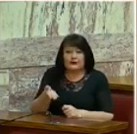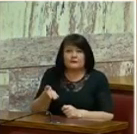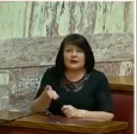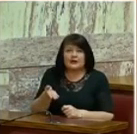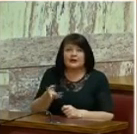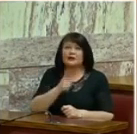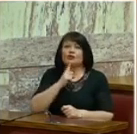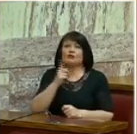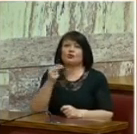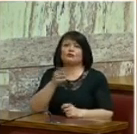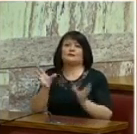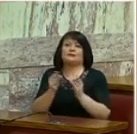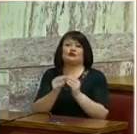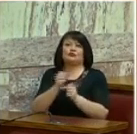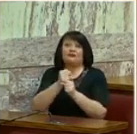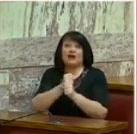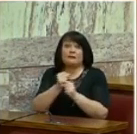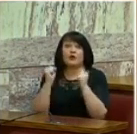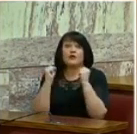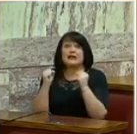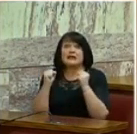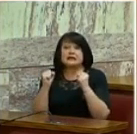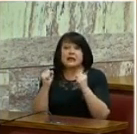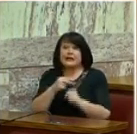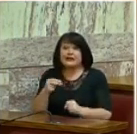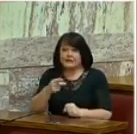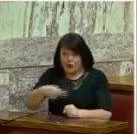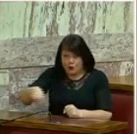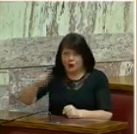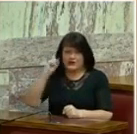την υγεία και το φάρμακο που όλοι ήξεραν